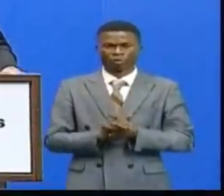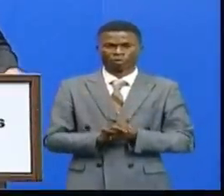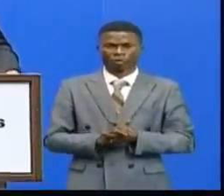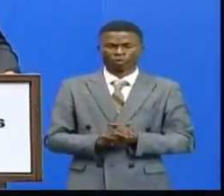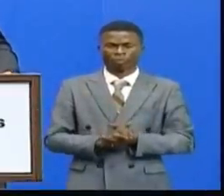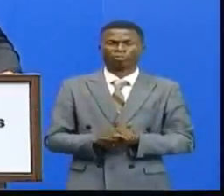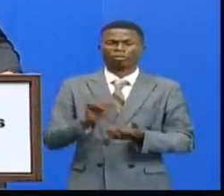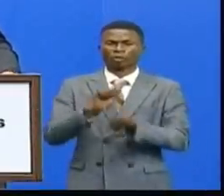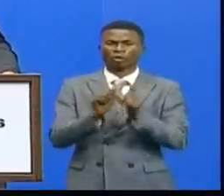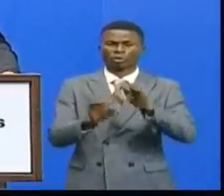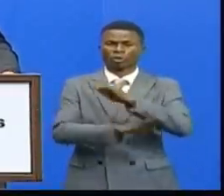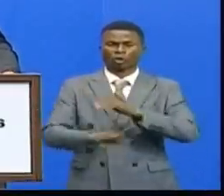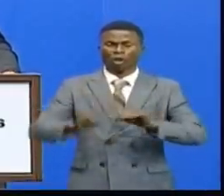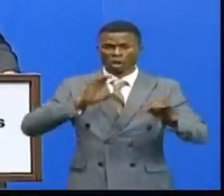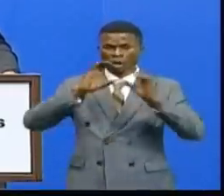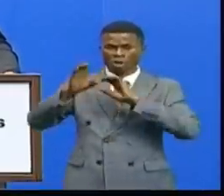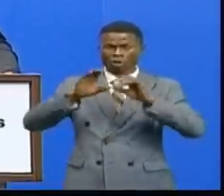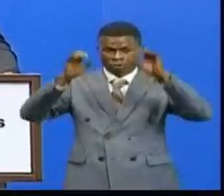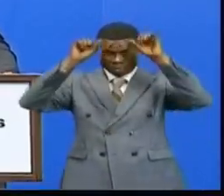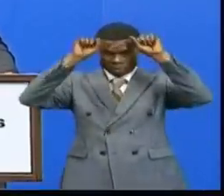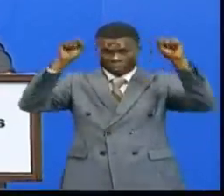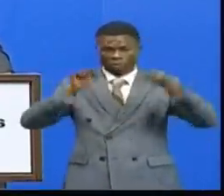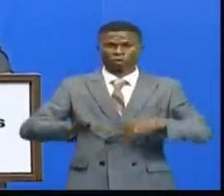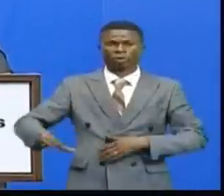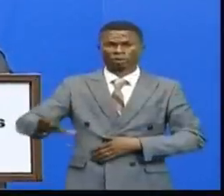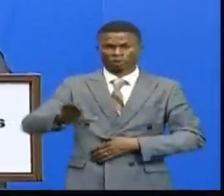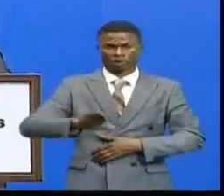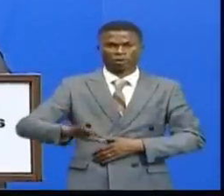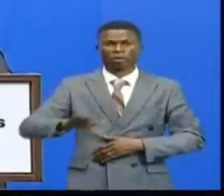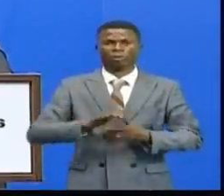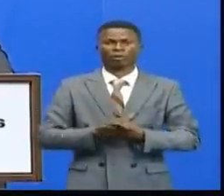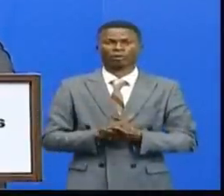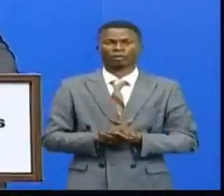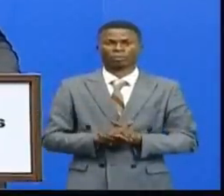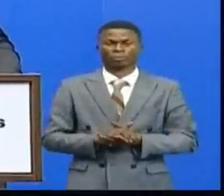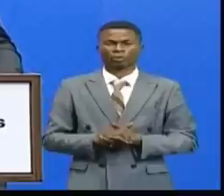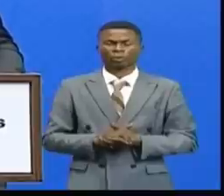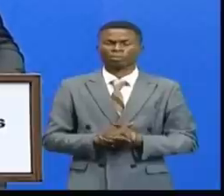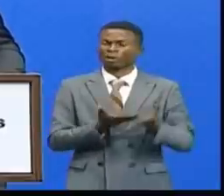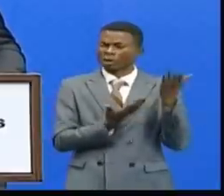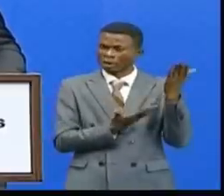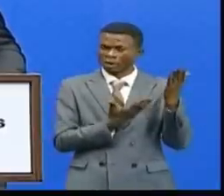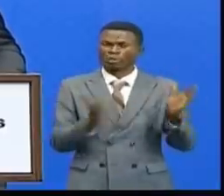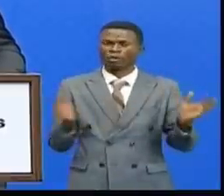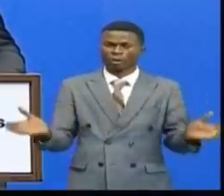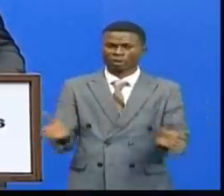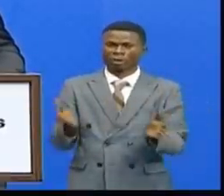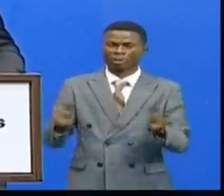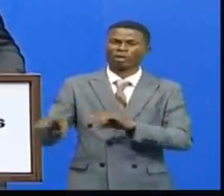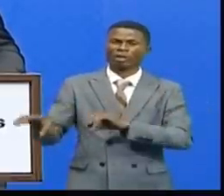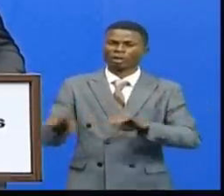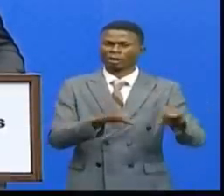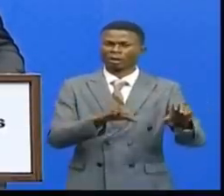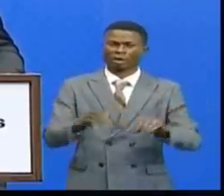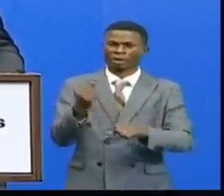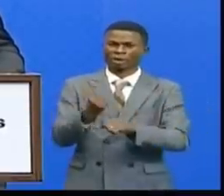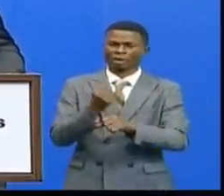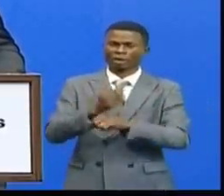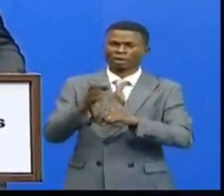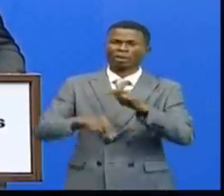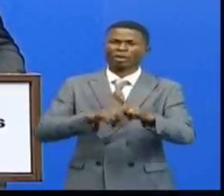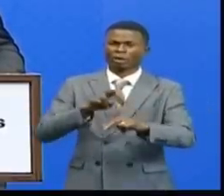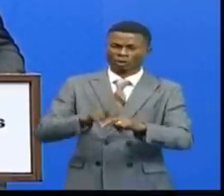Dernier point de la communication du président de la République, de la nécessité de renforcer les activités du service